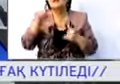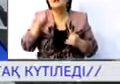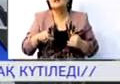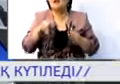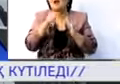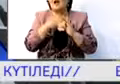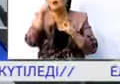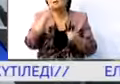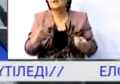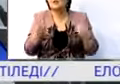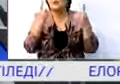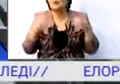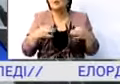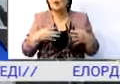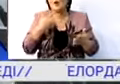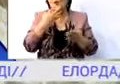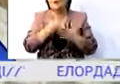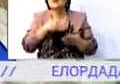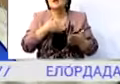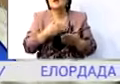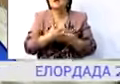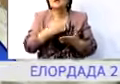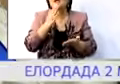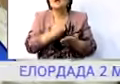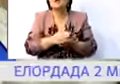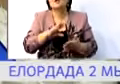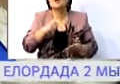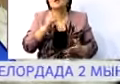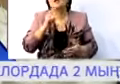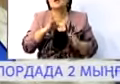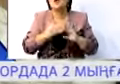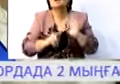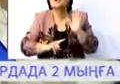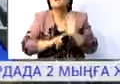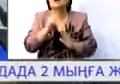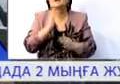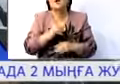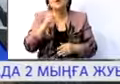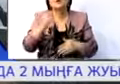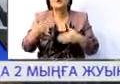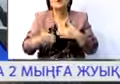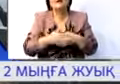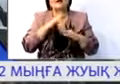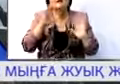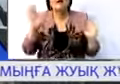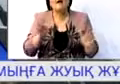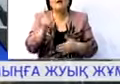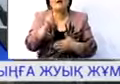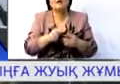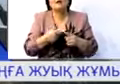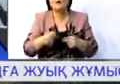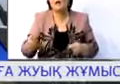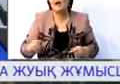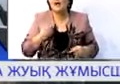Жерлесіміздің 60 жылдық мерейтойы өзі қызмет атқарып отырған Түгіскен ауылынан бастау алды. Жүзге тарта әндері, оның ішінде